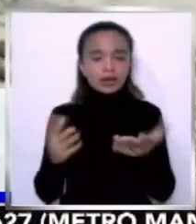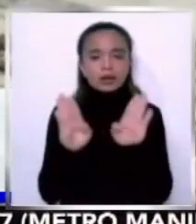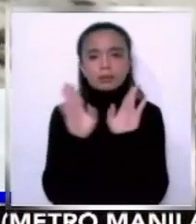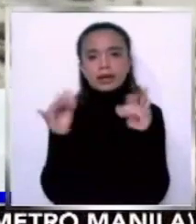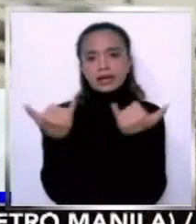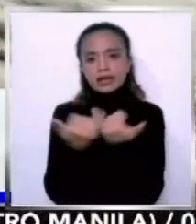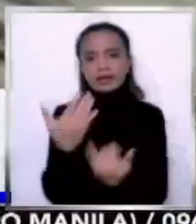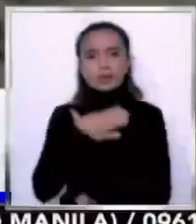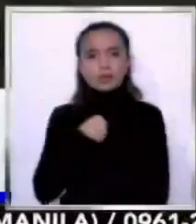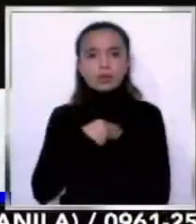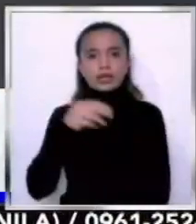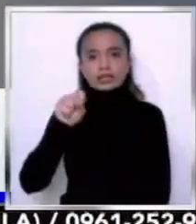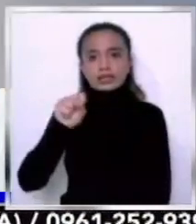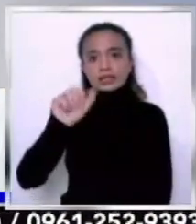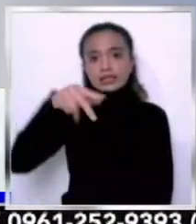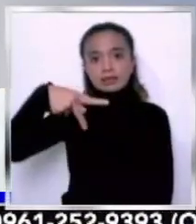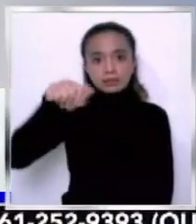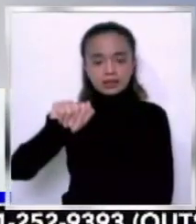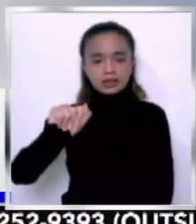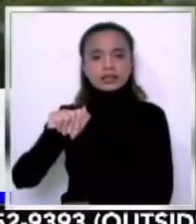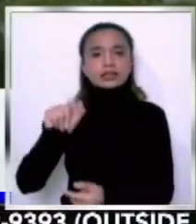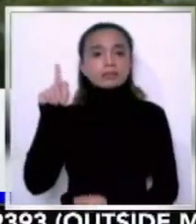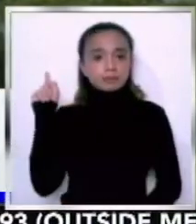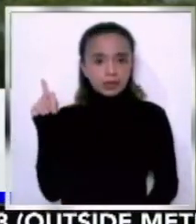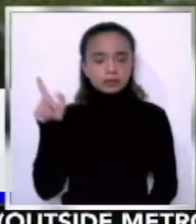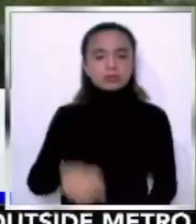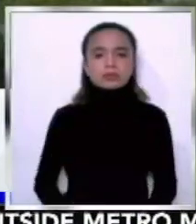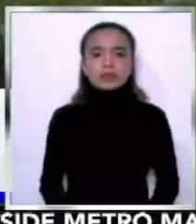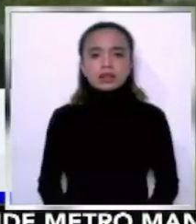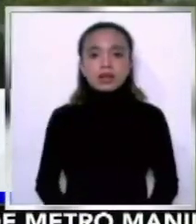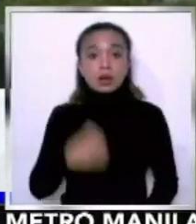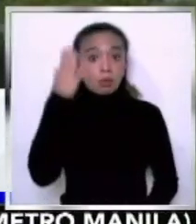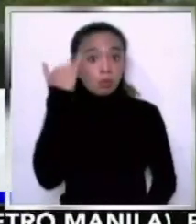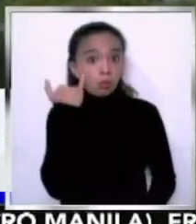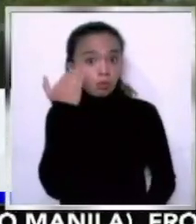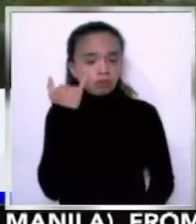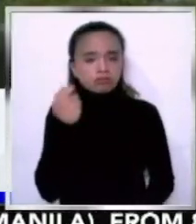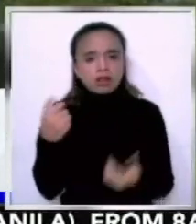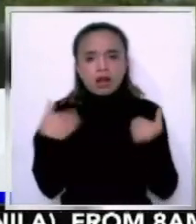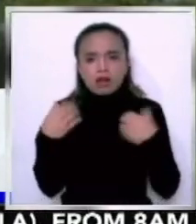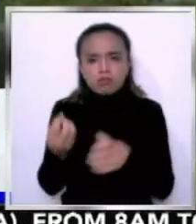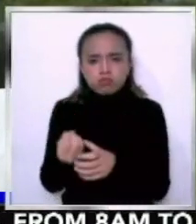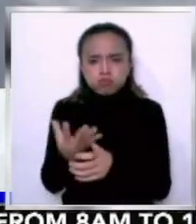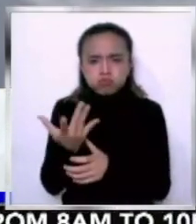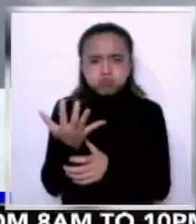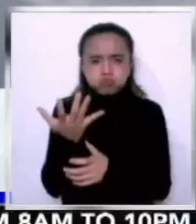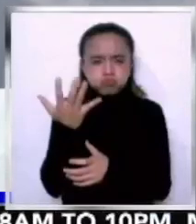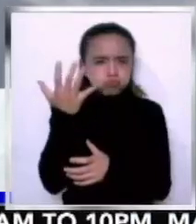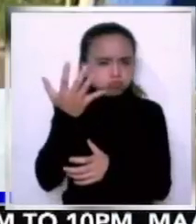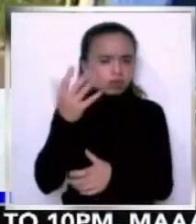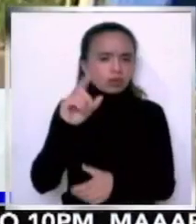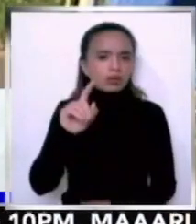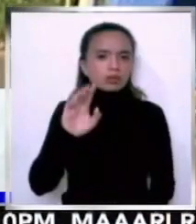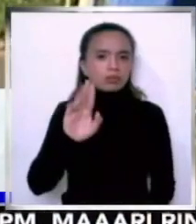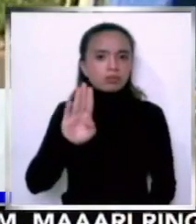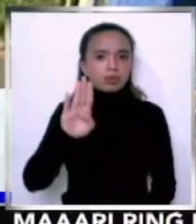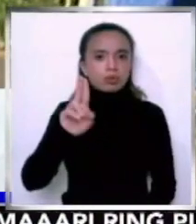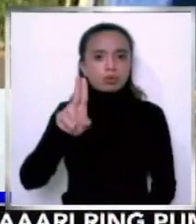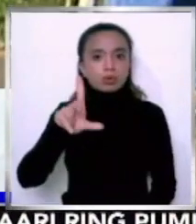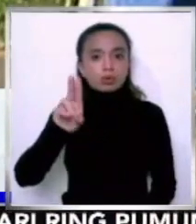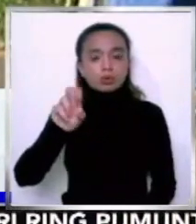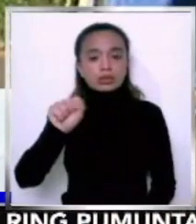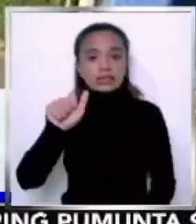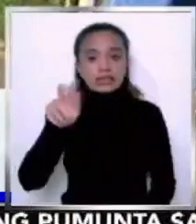sa Sorsogon. Ito'y matapos magbuga ng makapal na usok at abo ang Bulkang Bulusan.